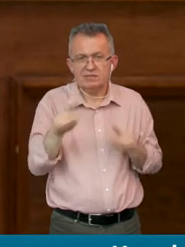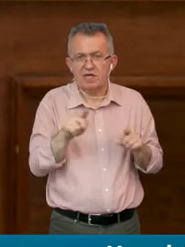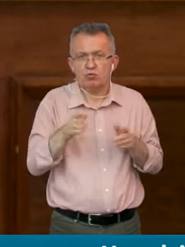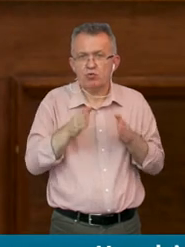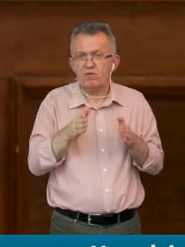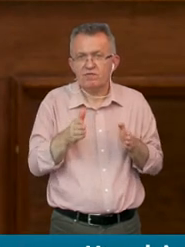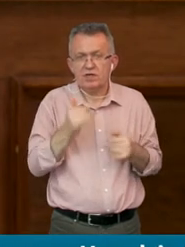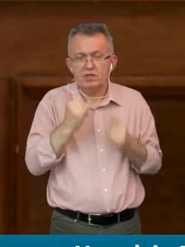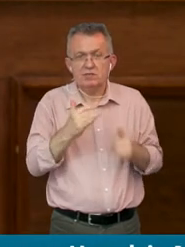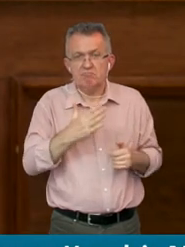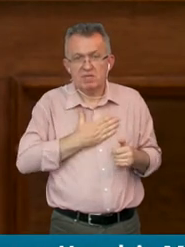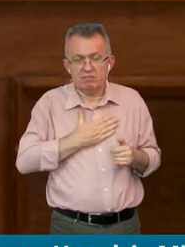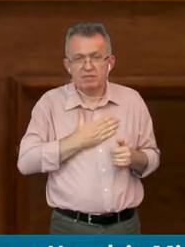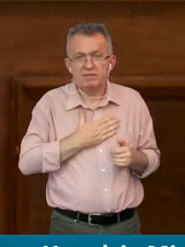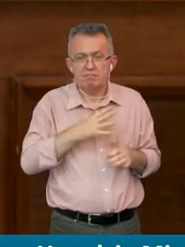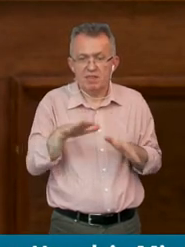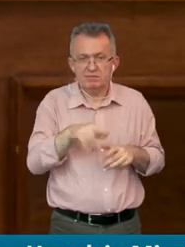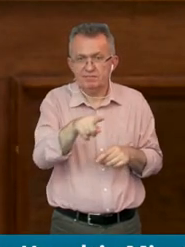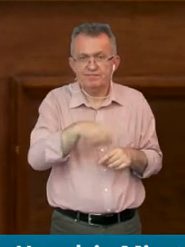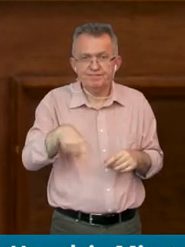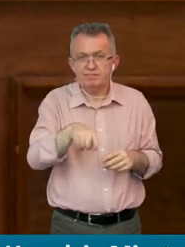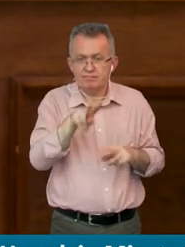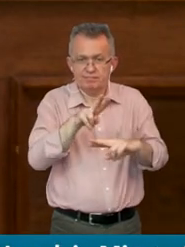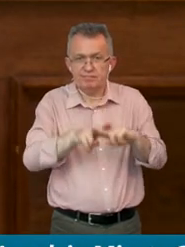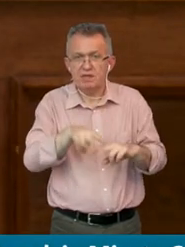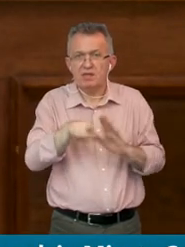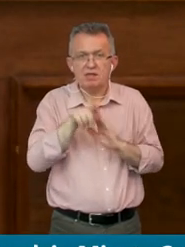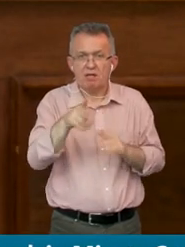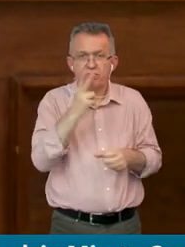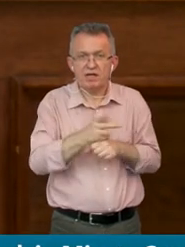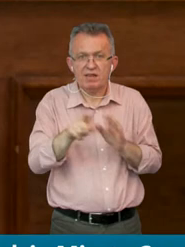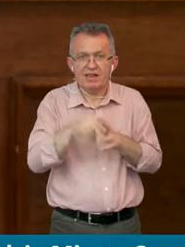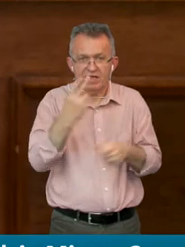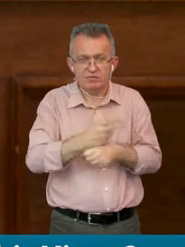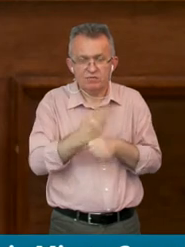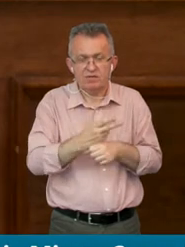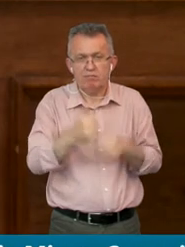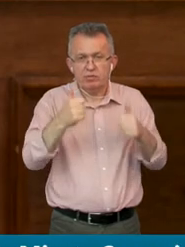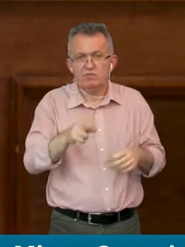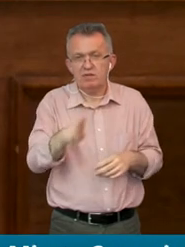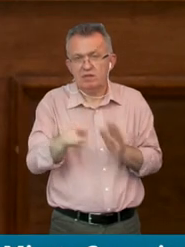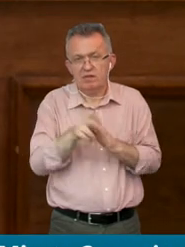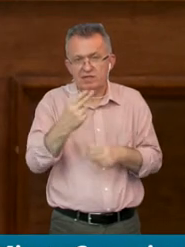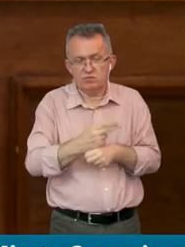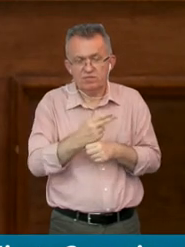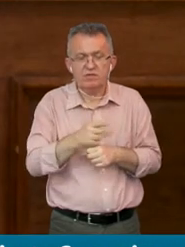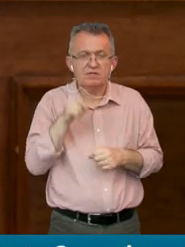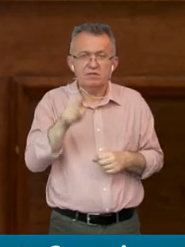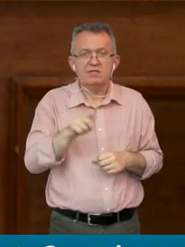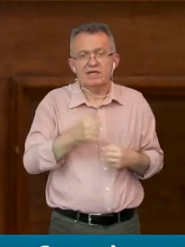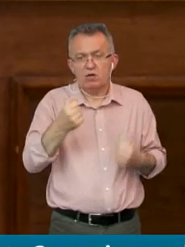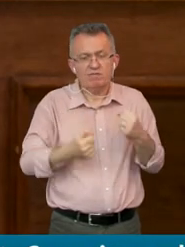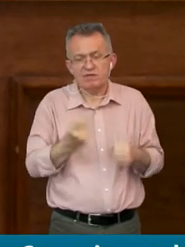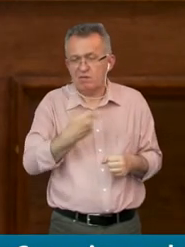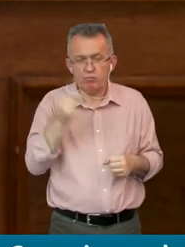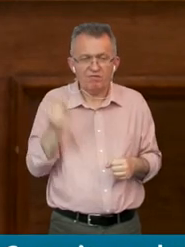drogowych. Jeżeli mamy miejsce zastrzeżone dla parkingu, dla taksówek, czy na postoje dla taksówek, no to kierowcy nie